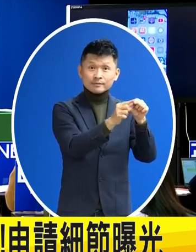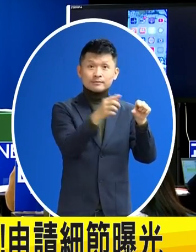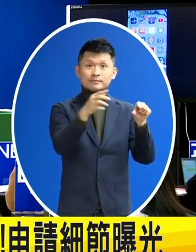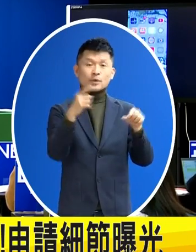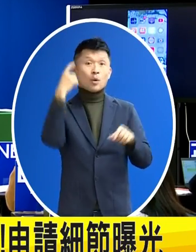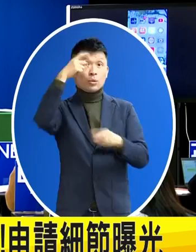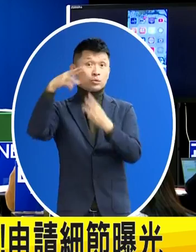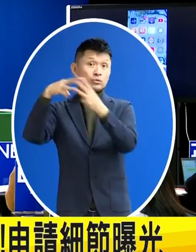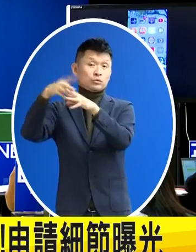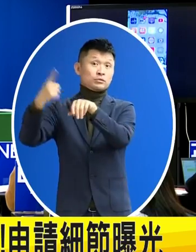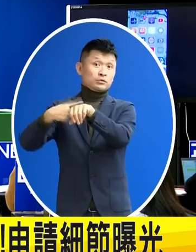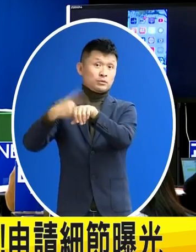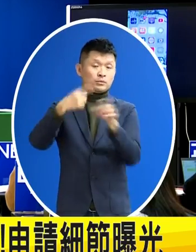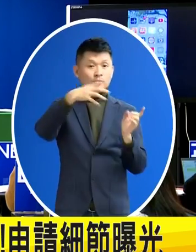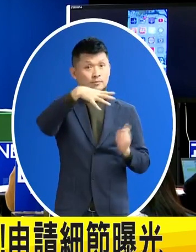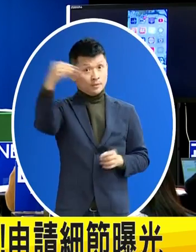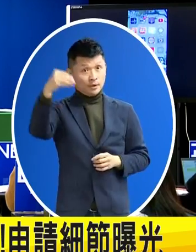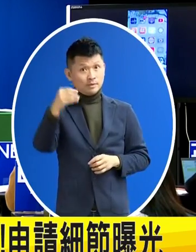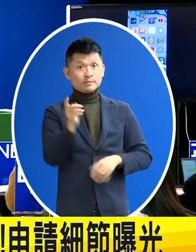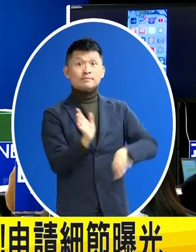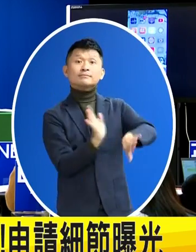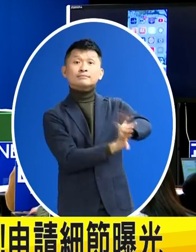验，我先麻烦各位看